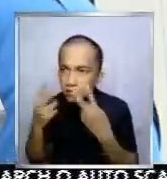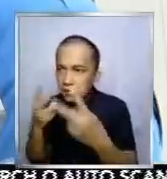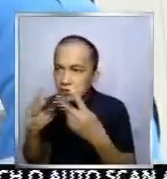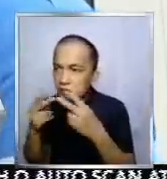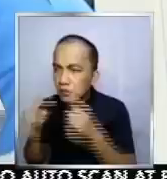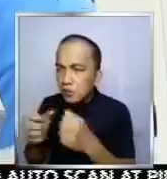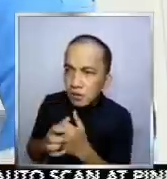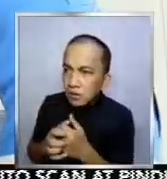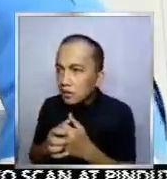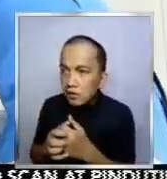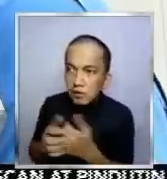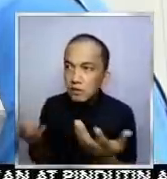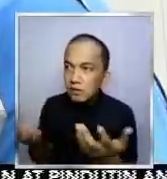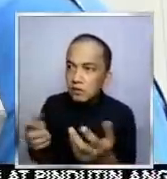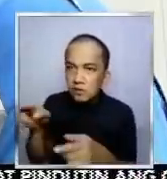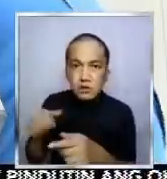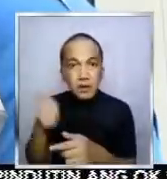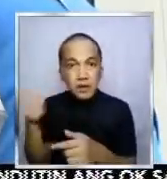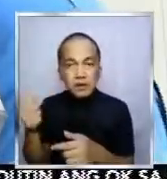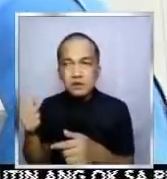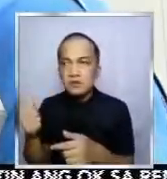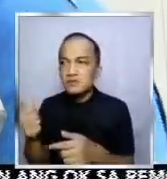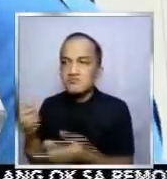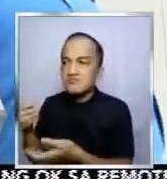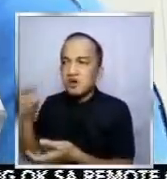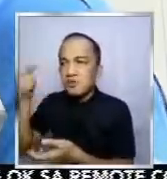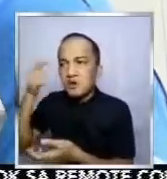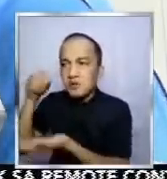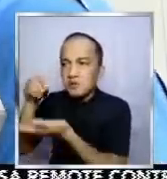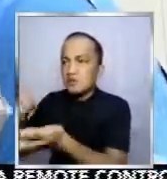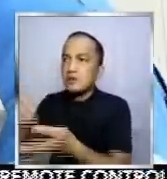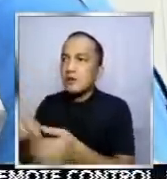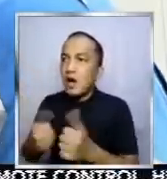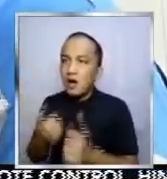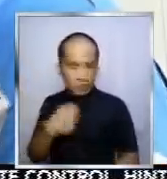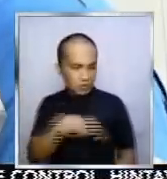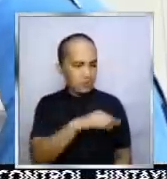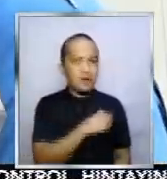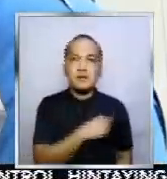sila mabigyan ng gobyerno namin. Kami pa po kaya na mga nandito,